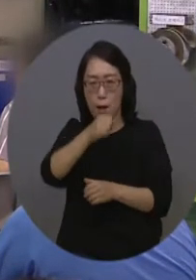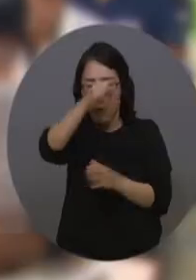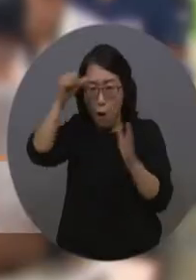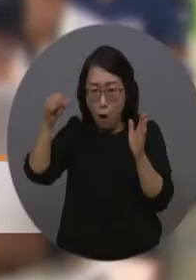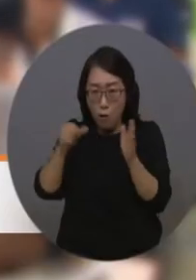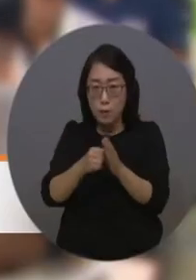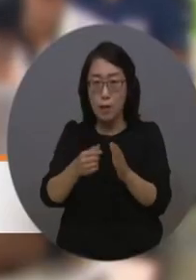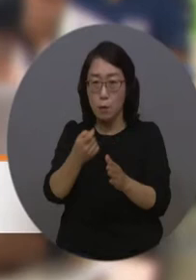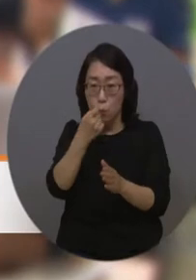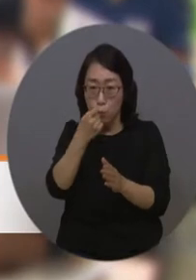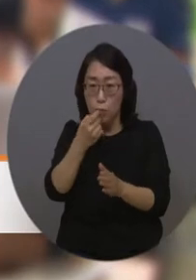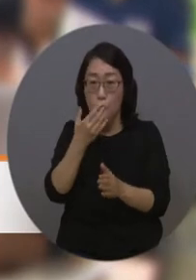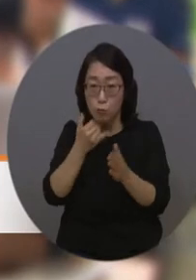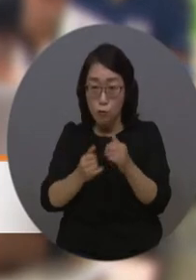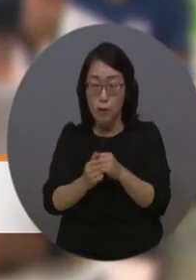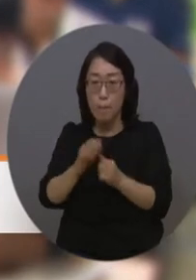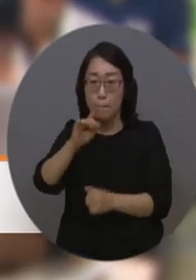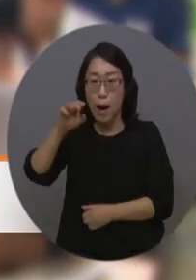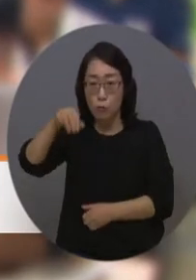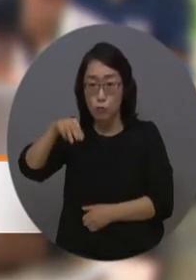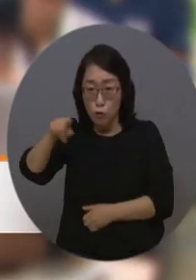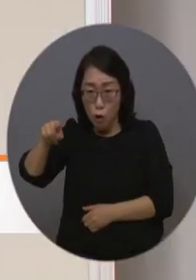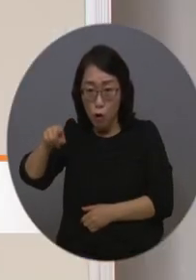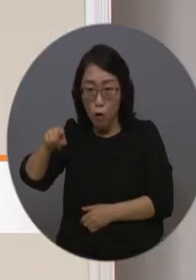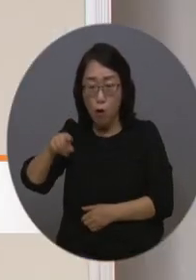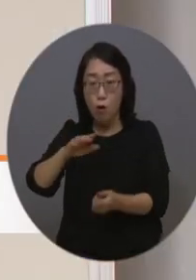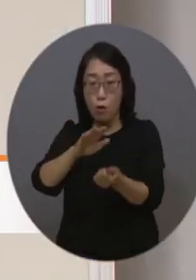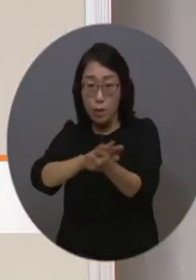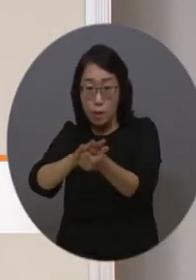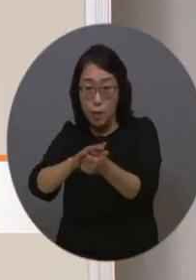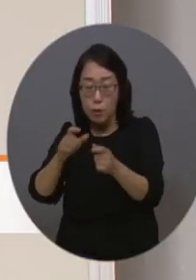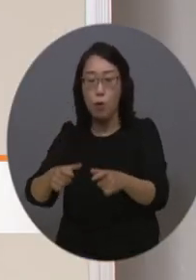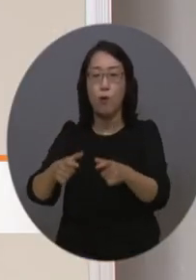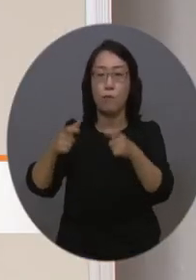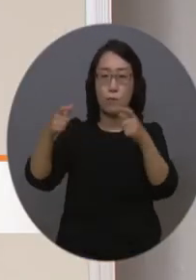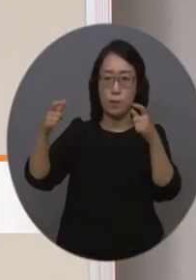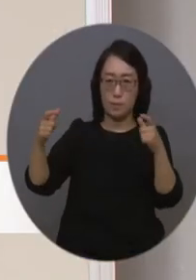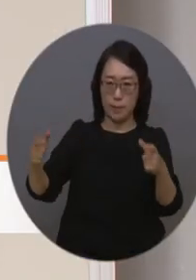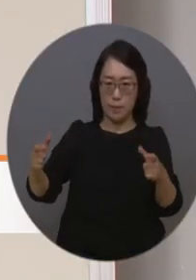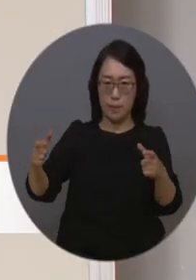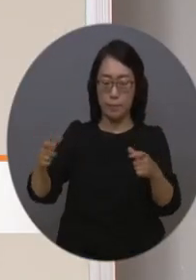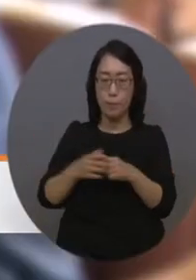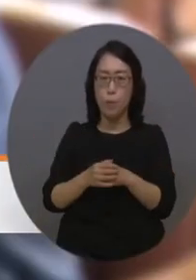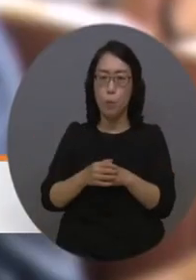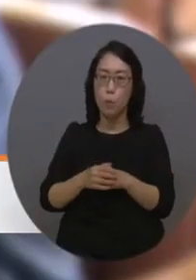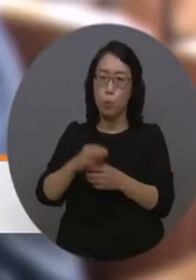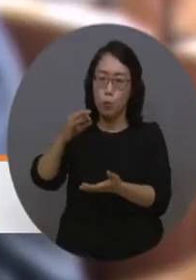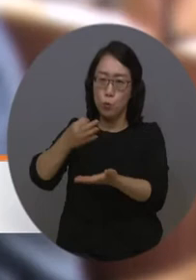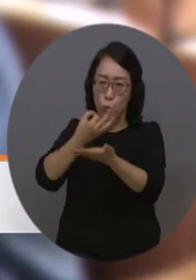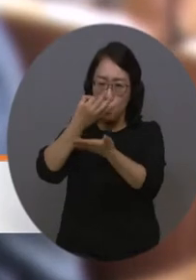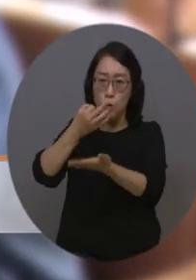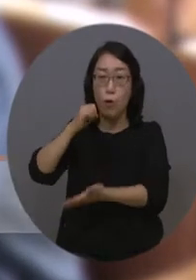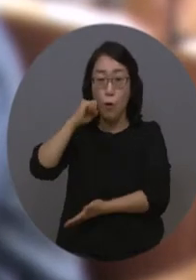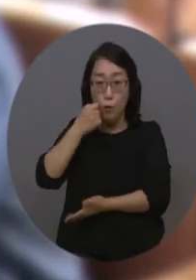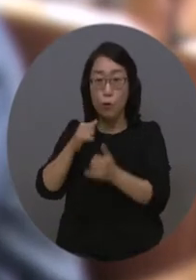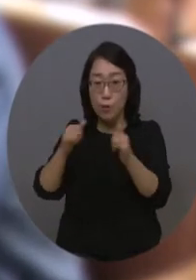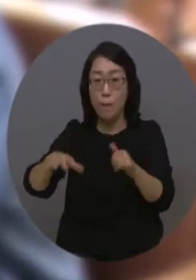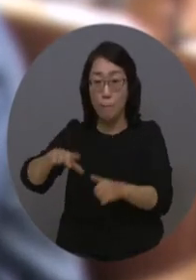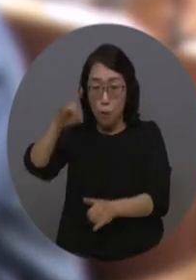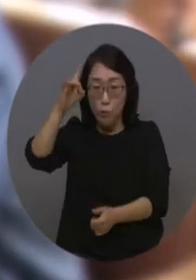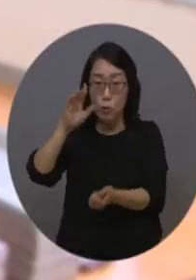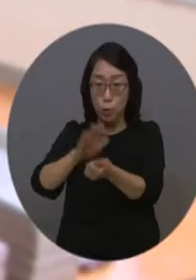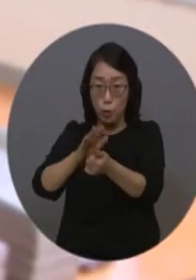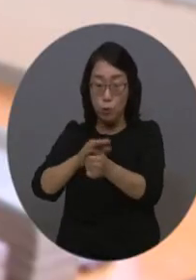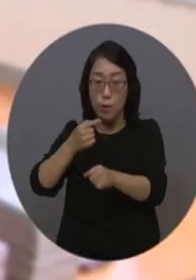있는 평생교육 바우처 지원 대상도 내년부터 확대합니다. 우선 저소득층 중심으로 지원하고